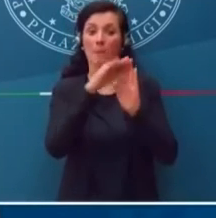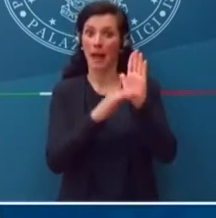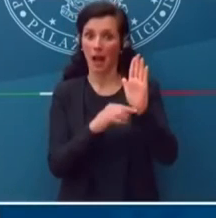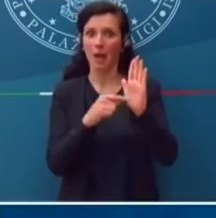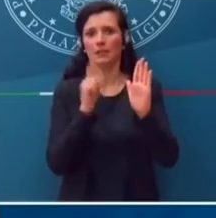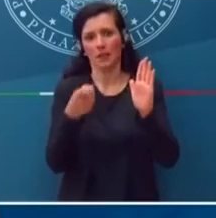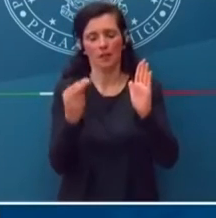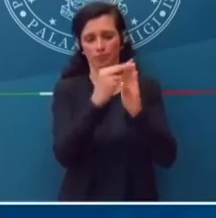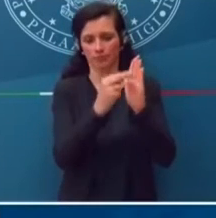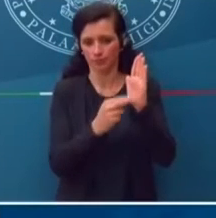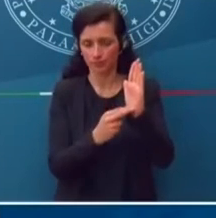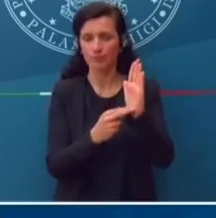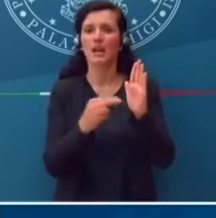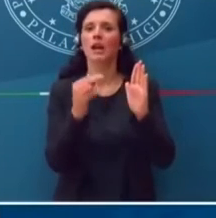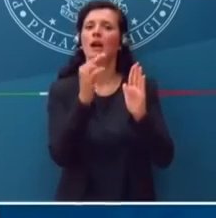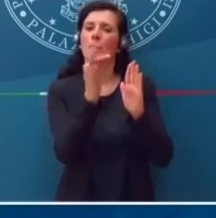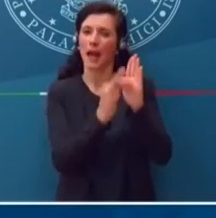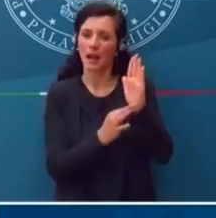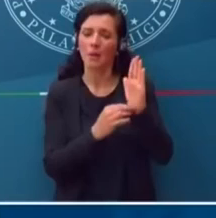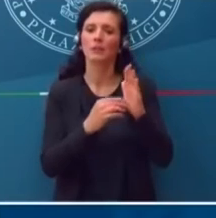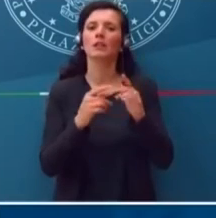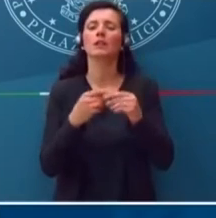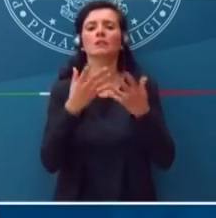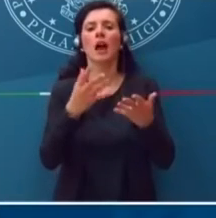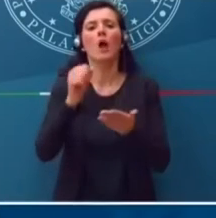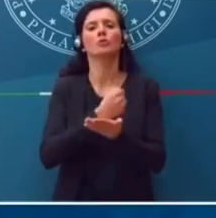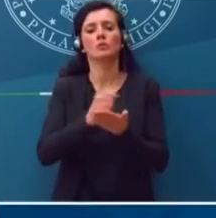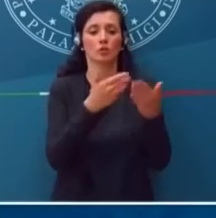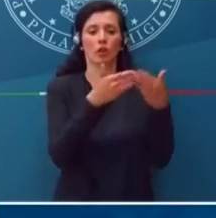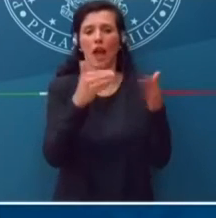per autorizzare le riaperture.